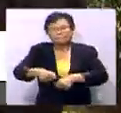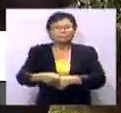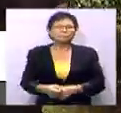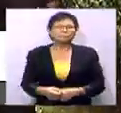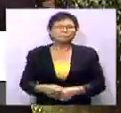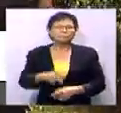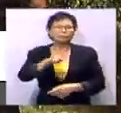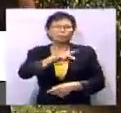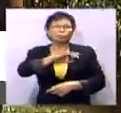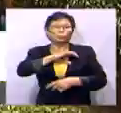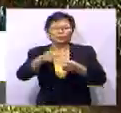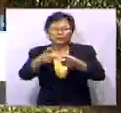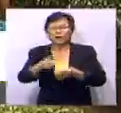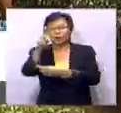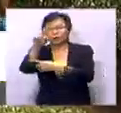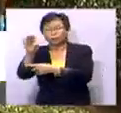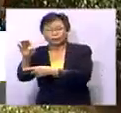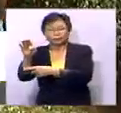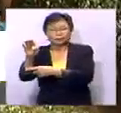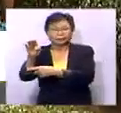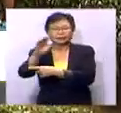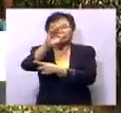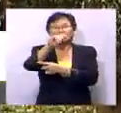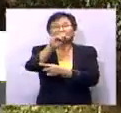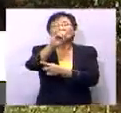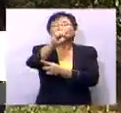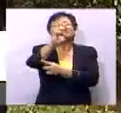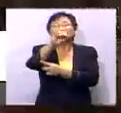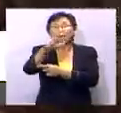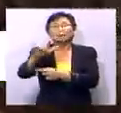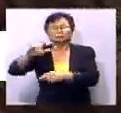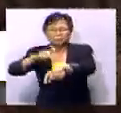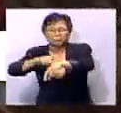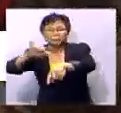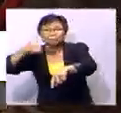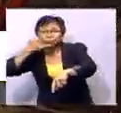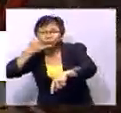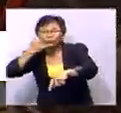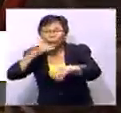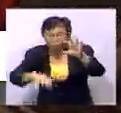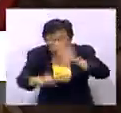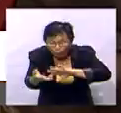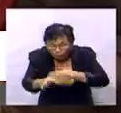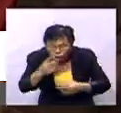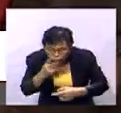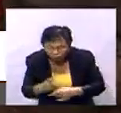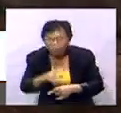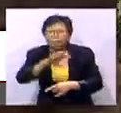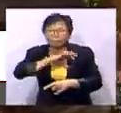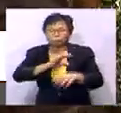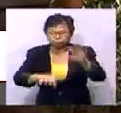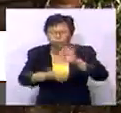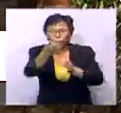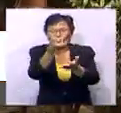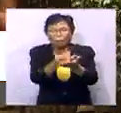Sementara itu, Ketua Polis Daerah Kota Baru, Assistant Commissioner Ismail Mat Siddiq ketika dihubungi mengesahkan penemuan mayat terbabit. Polis turut